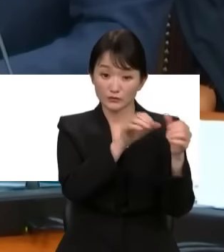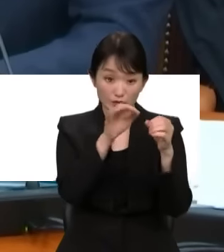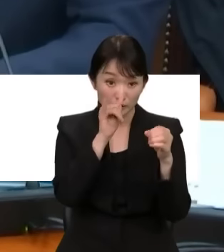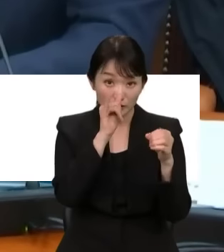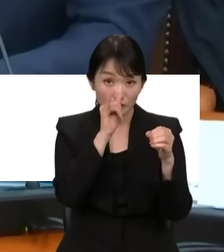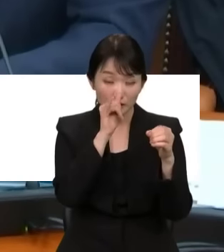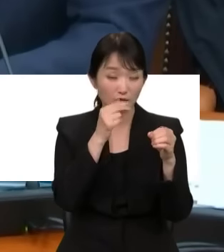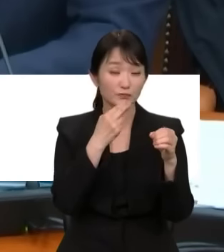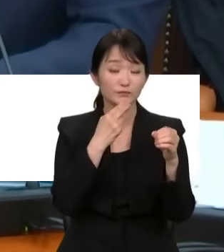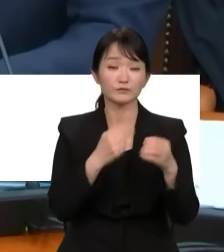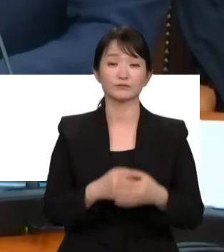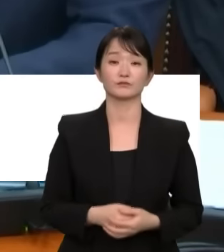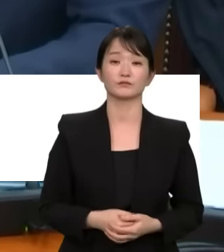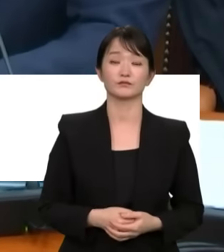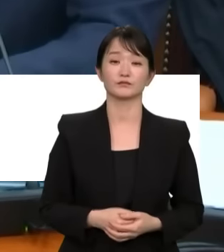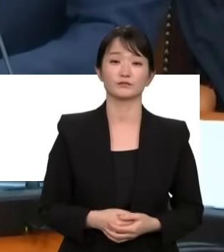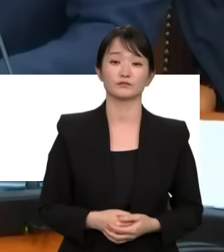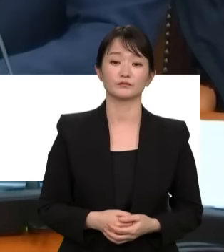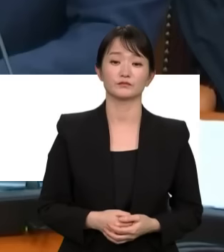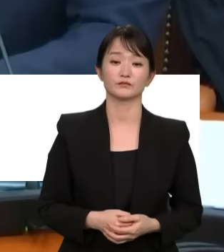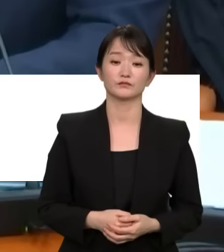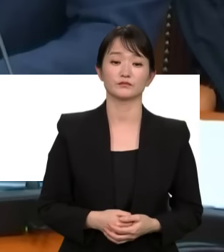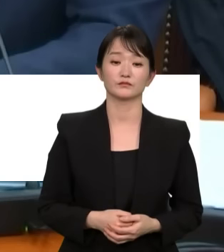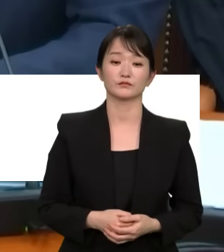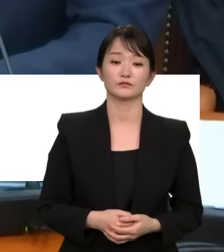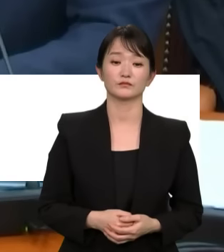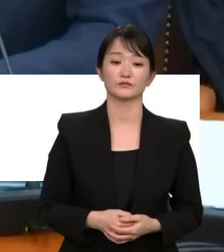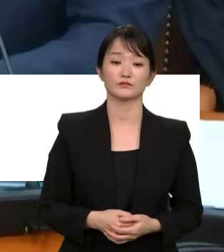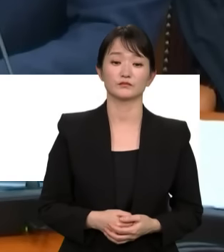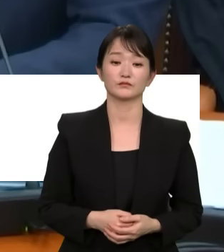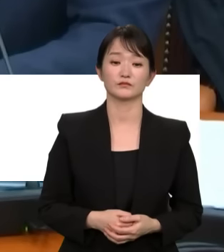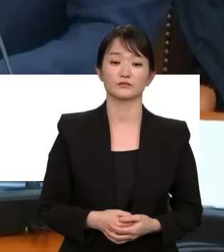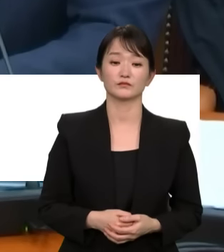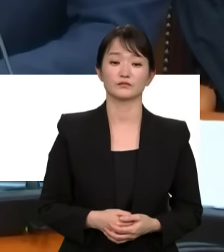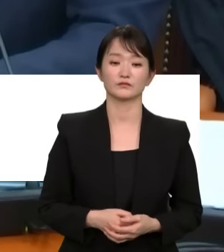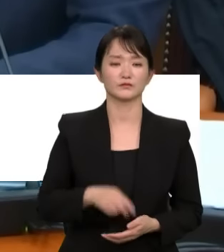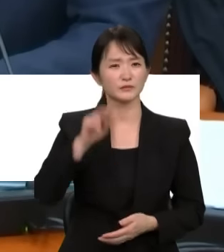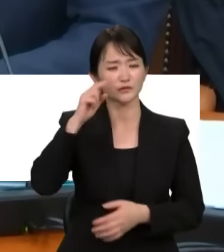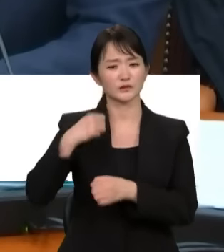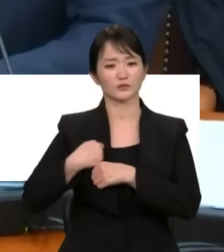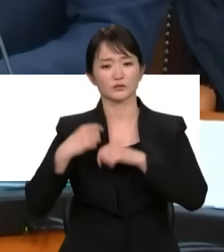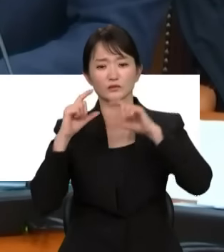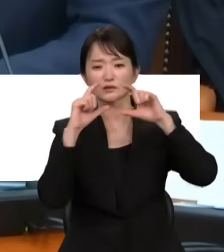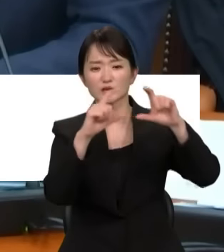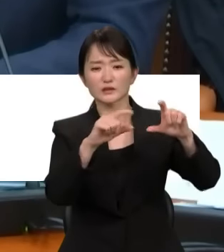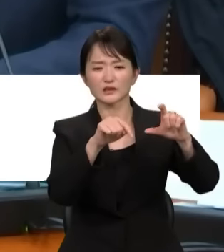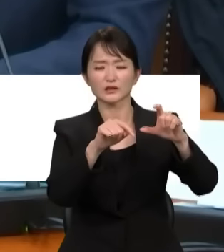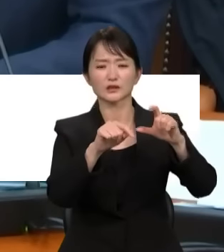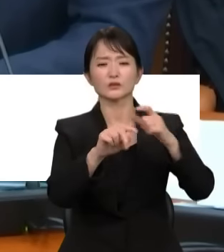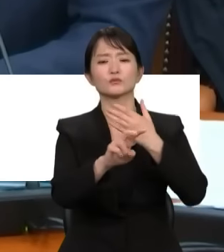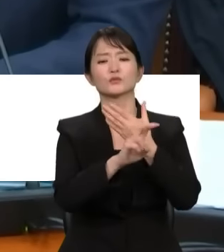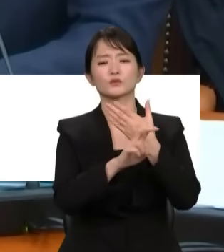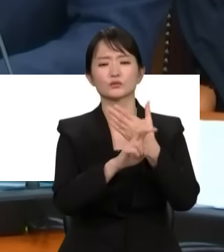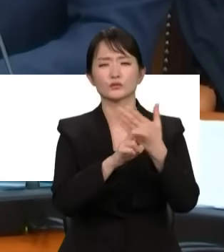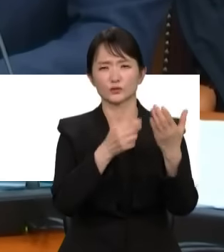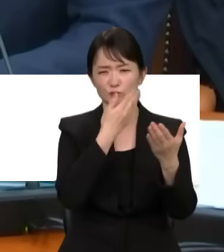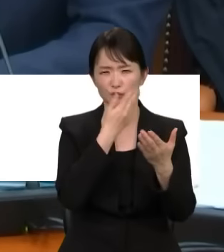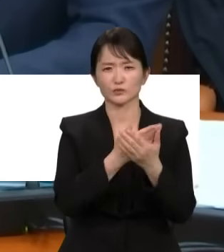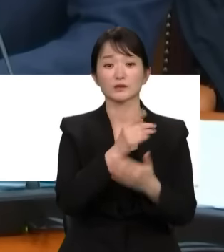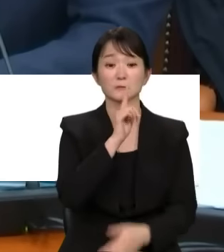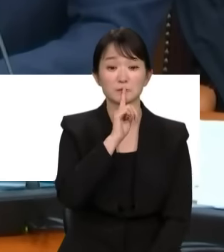내용은 없었습니다 명백한 그 뭡니까 비상 개이 위법이라는 증거입니다 중요한